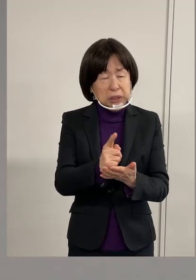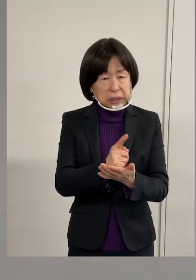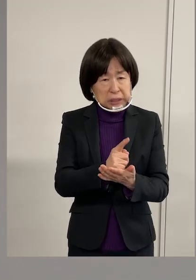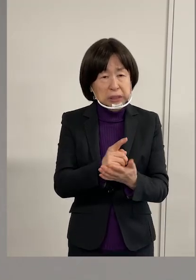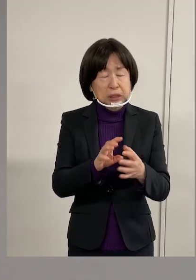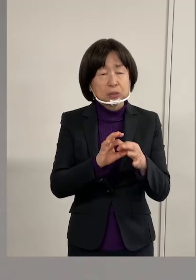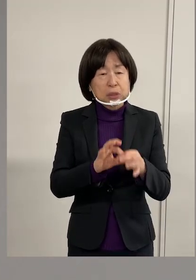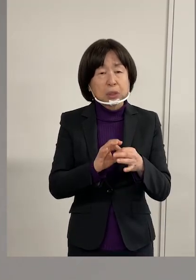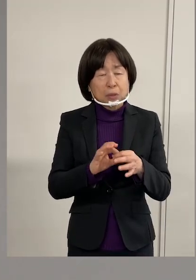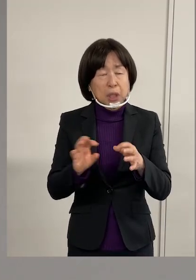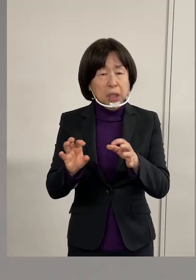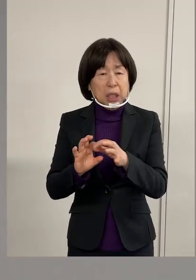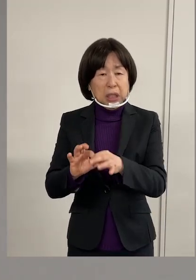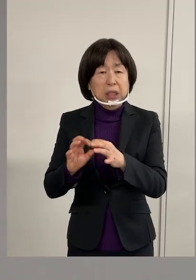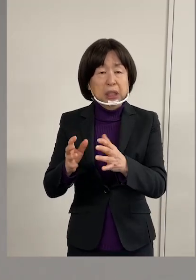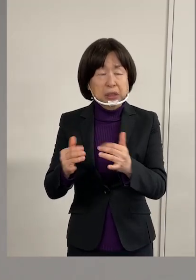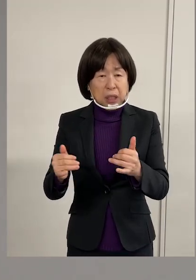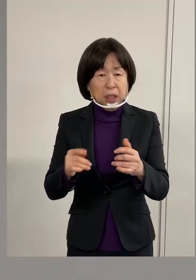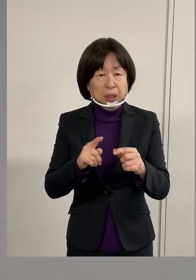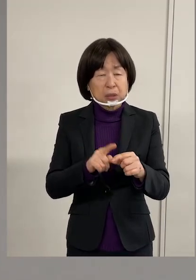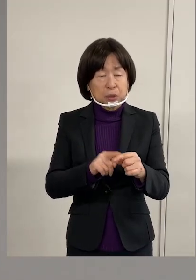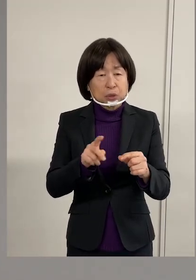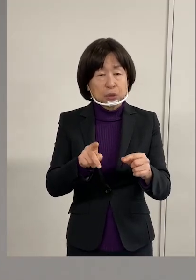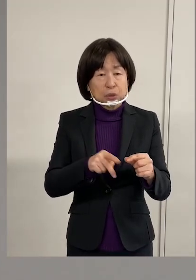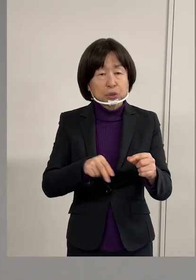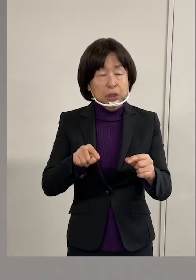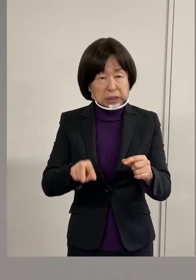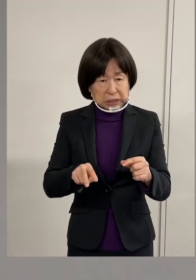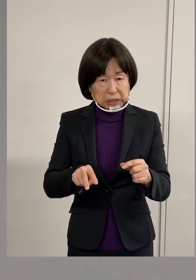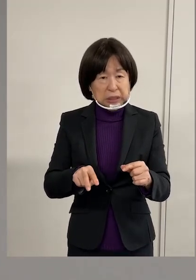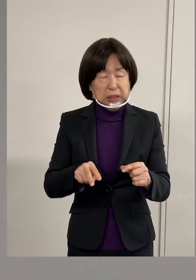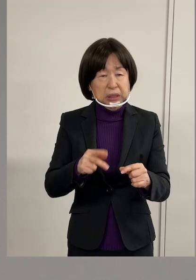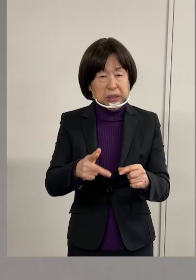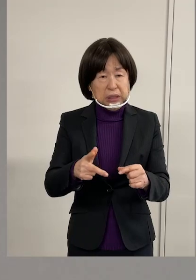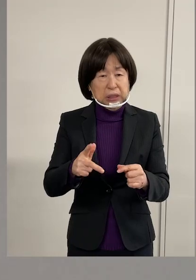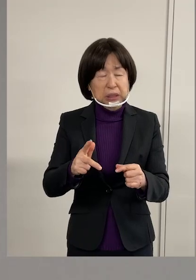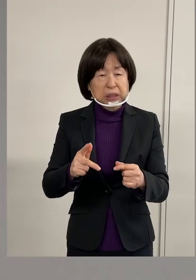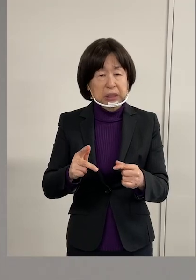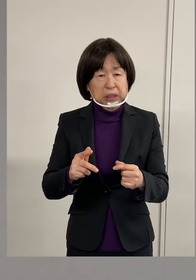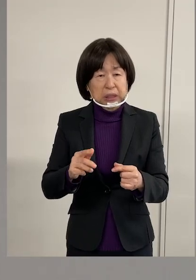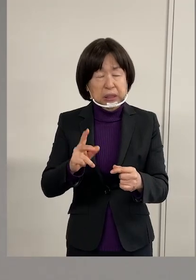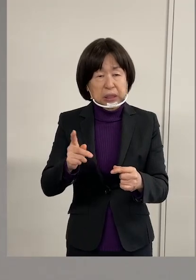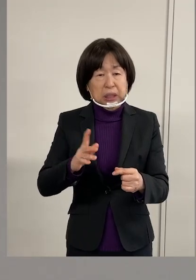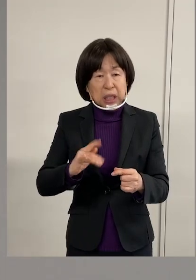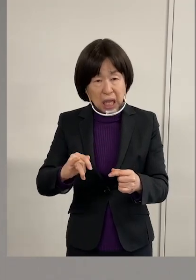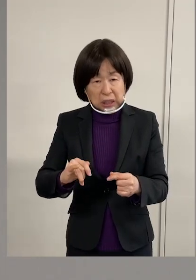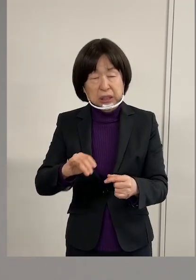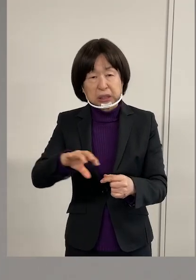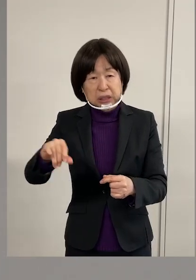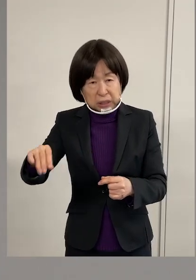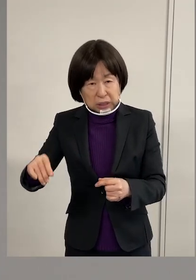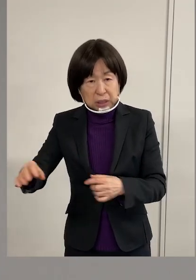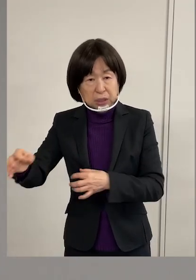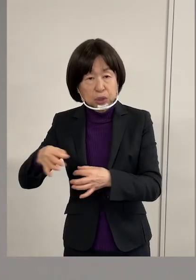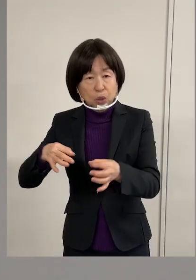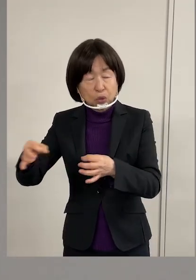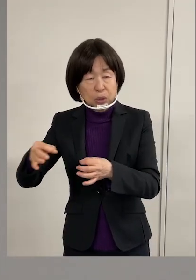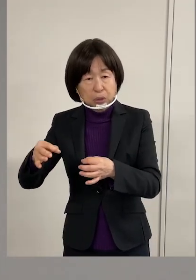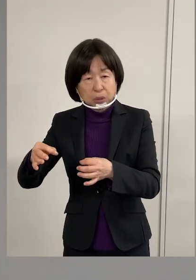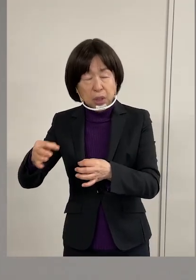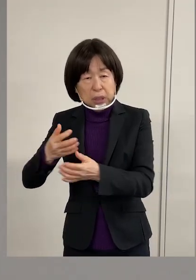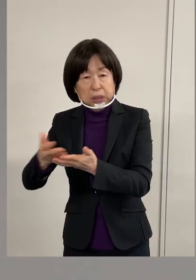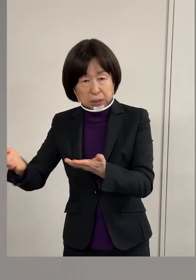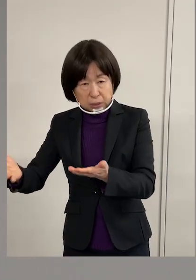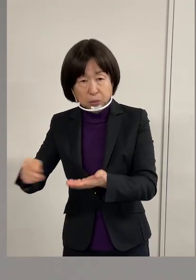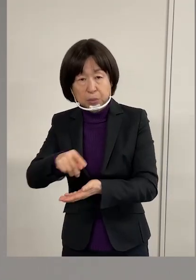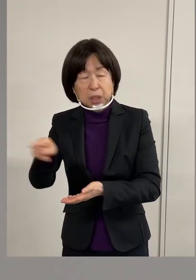関係者、それから中心市街地の商店街等の意見、議会の意見を聞きながら、そこの方向性ということは、